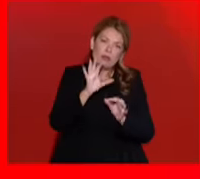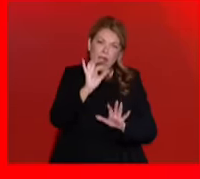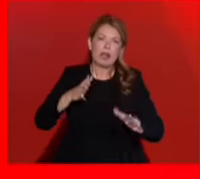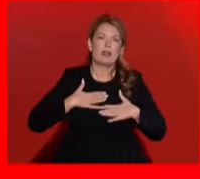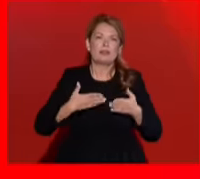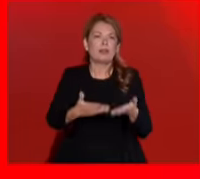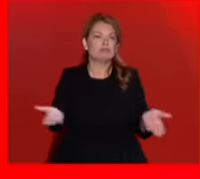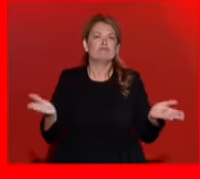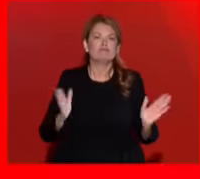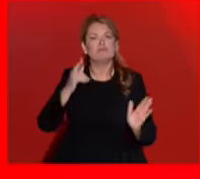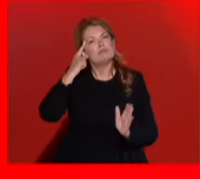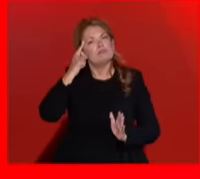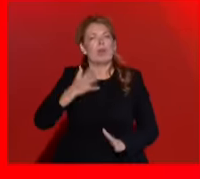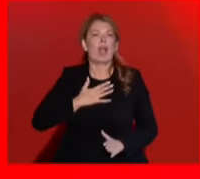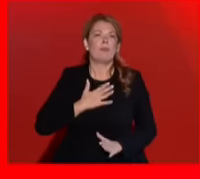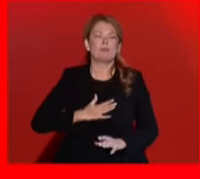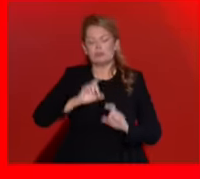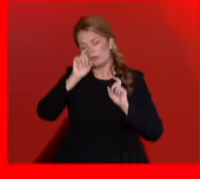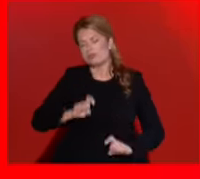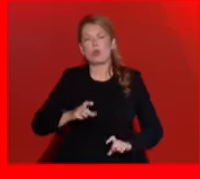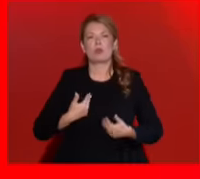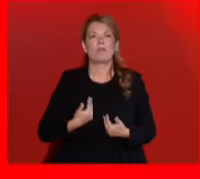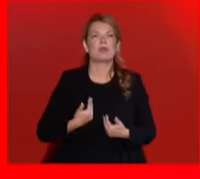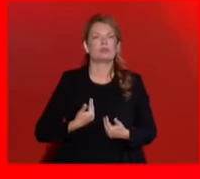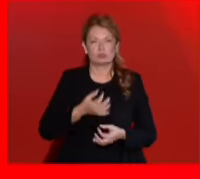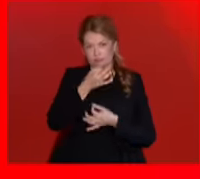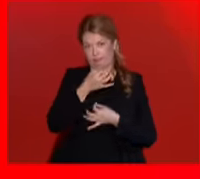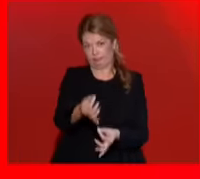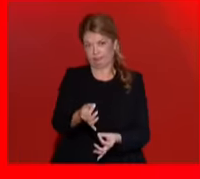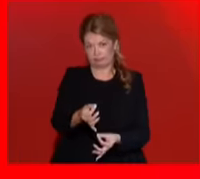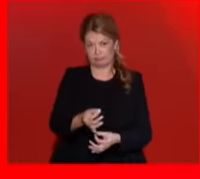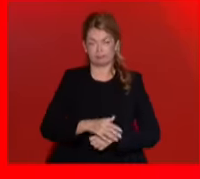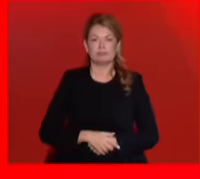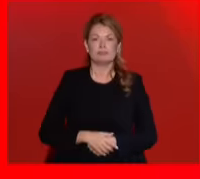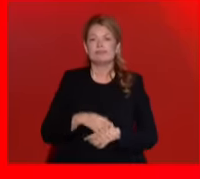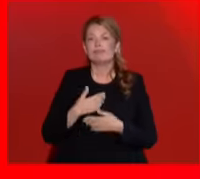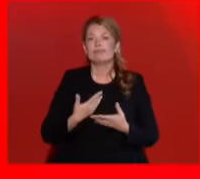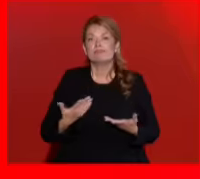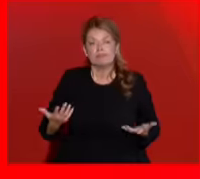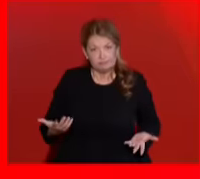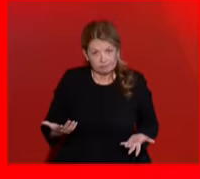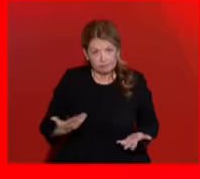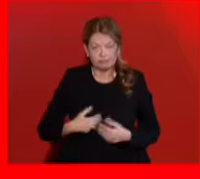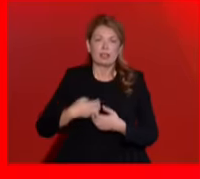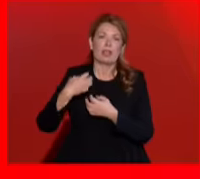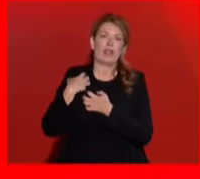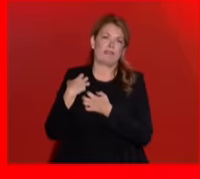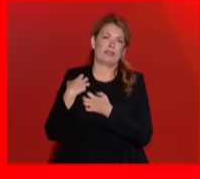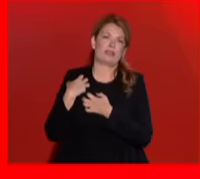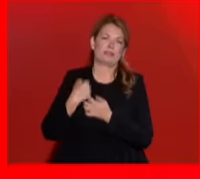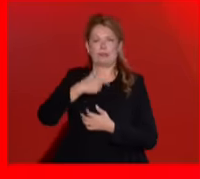άποψή μου ως οφείλω και να ανταποκριθώ αυτονόητα στο καθήκον που